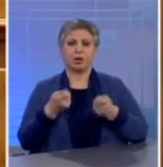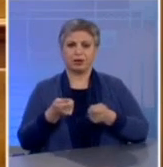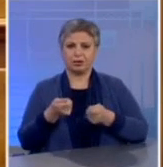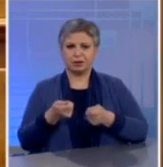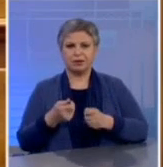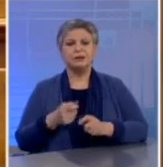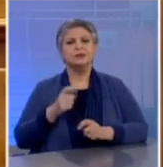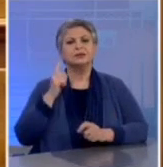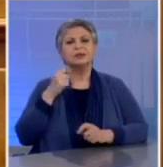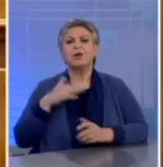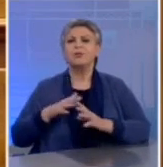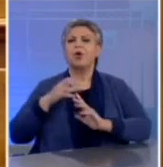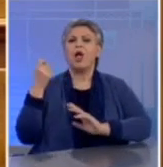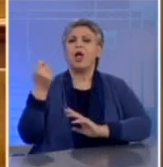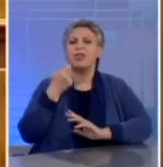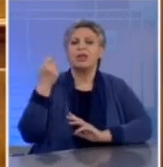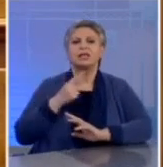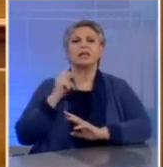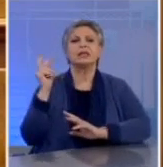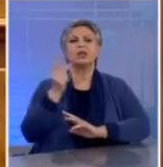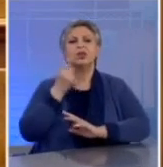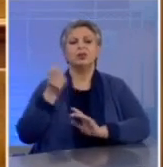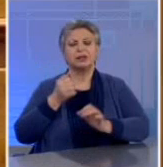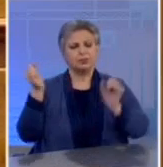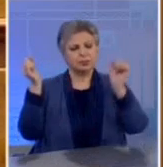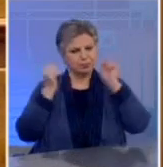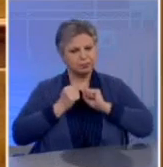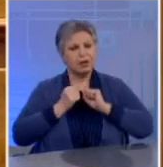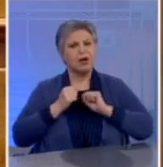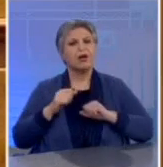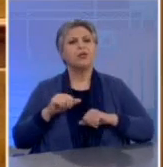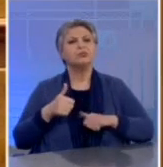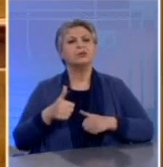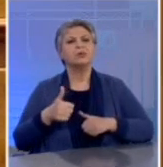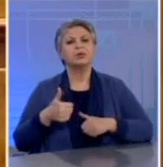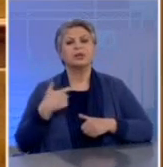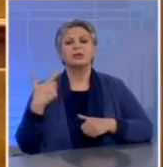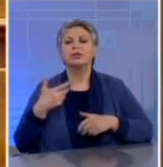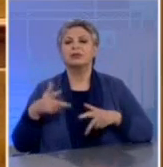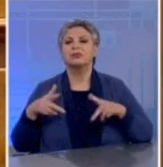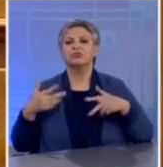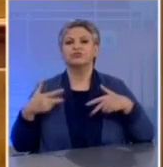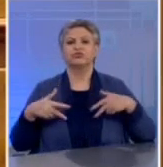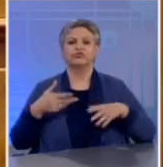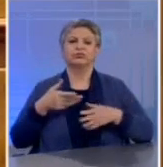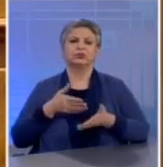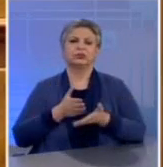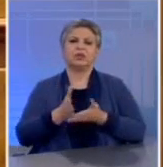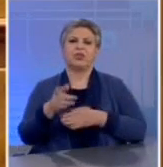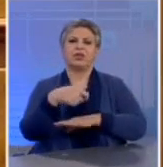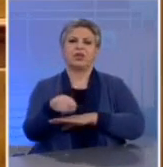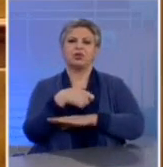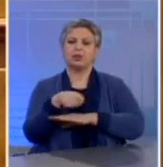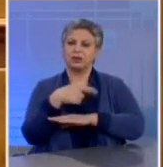κάθε εθνική και κοινωνική τραγωδία έχει προηγηθεί κατάρρευση των θεσμών. Και σε αυτή την κατάρρευση των θεσμών,